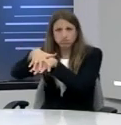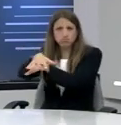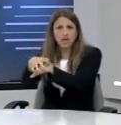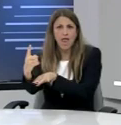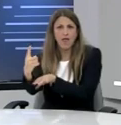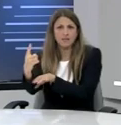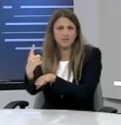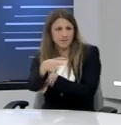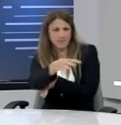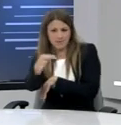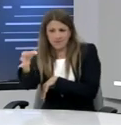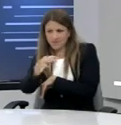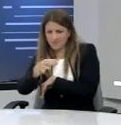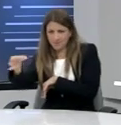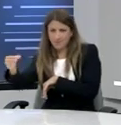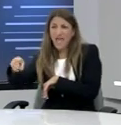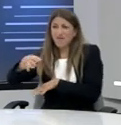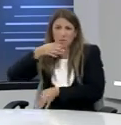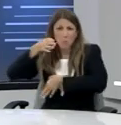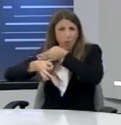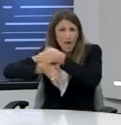άτοπα, δεν μπορούν να εφαρμοστούν.